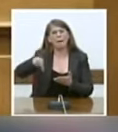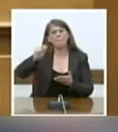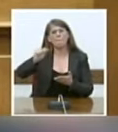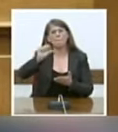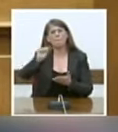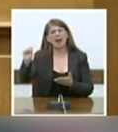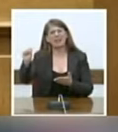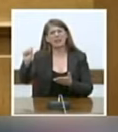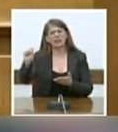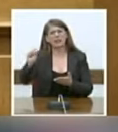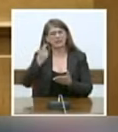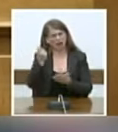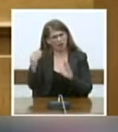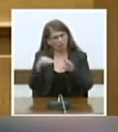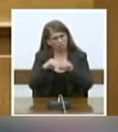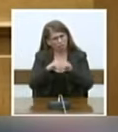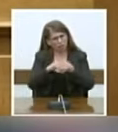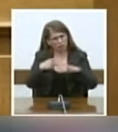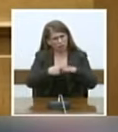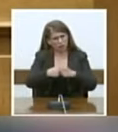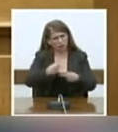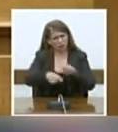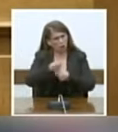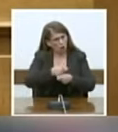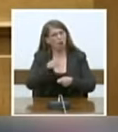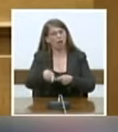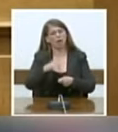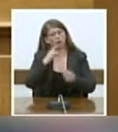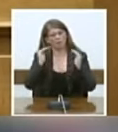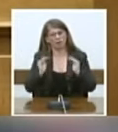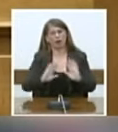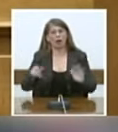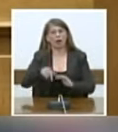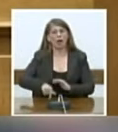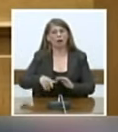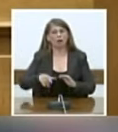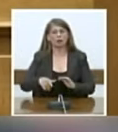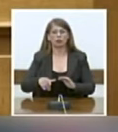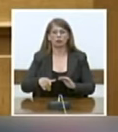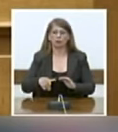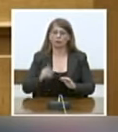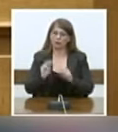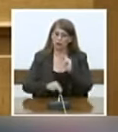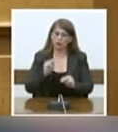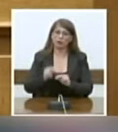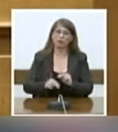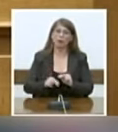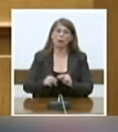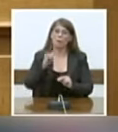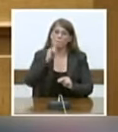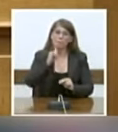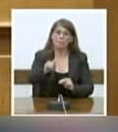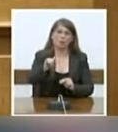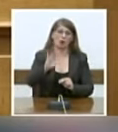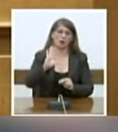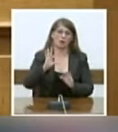ευρώ. Συγκεκριμένα παραδείγματα για τις αυξήσεις στους μισθούς των δημοσίων υπαλλήλων για πρώτη φορά μετά από 15 χρόνια. Στο νέο μισθολόγιο δημοσίων υπαλλήλων θα υπάρξει